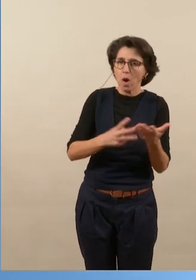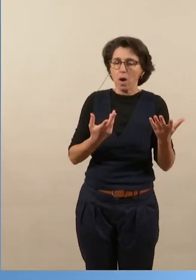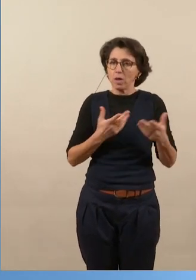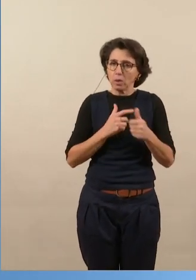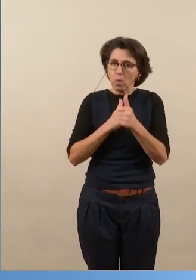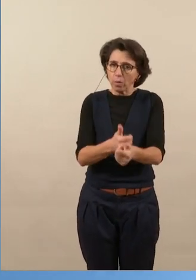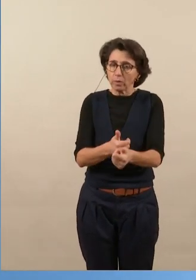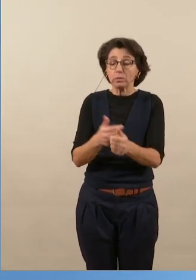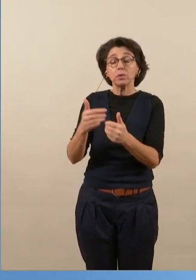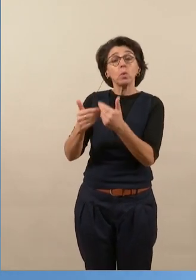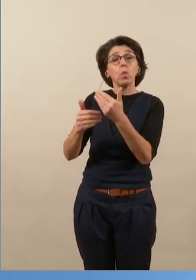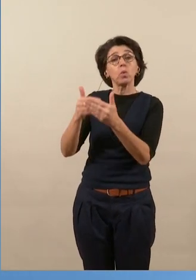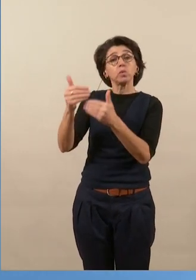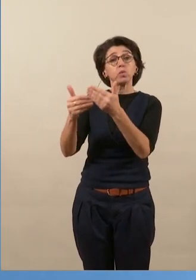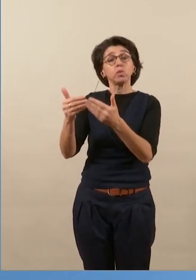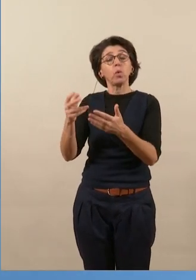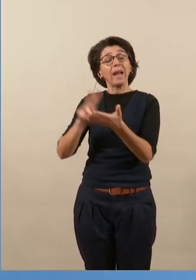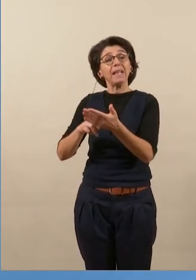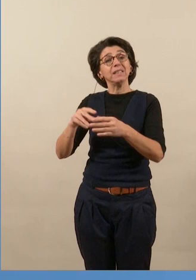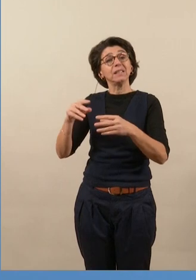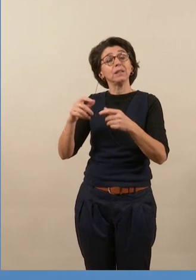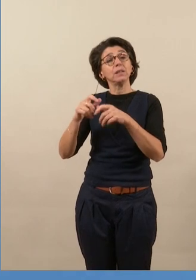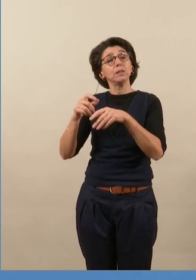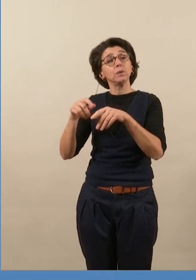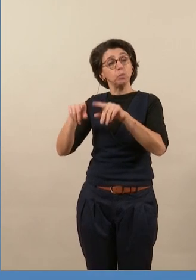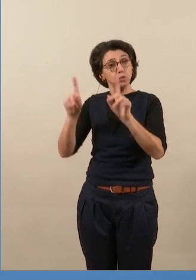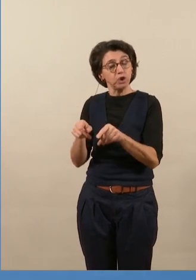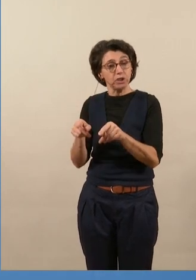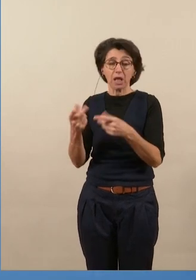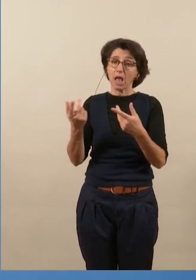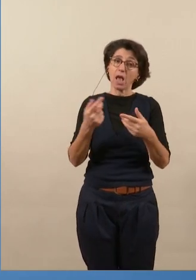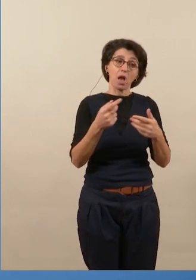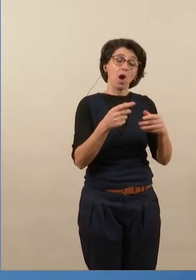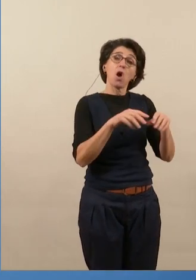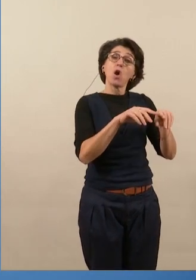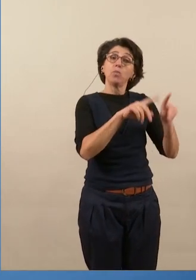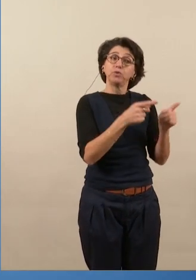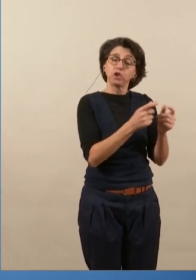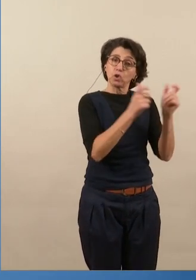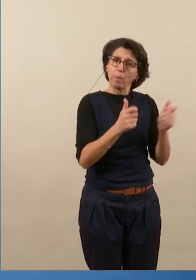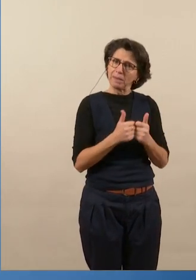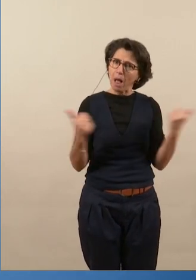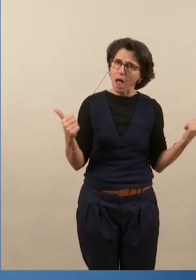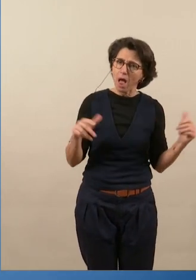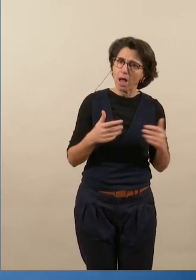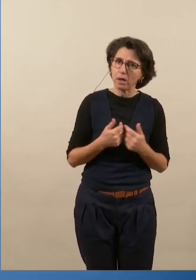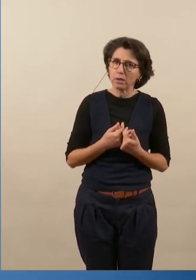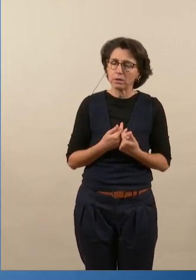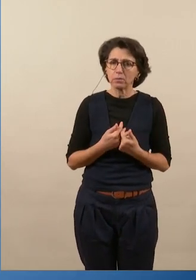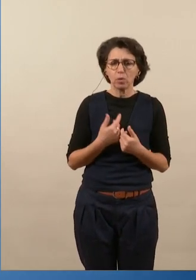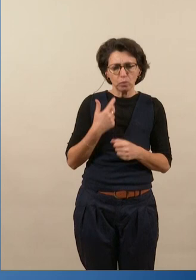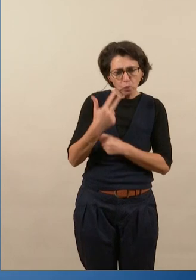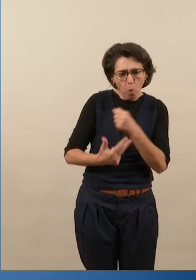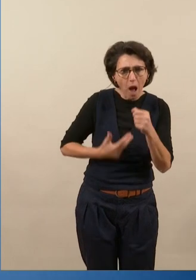éloigné de la construction du budget d'une entreprise ces Herms budgétaires durent depuis maintenant 3 ans et